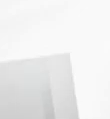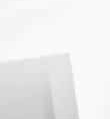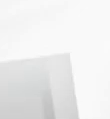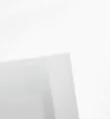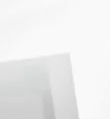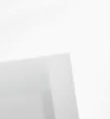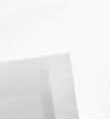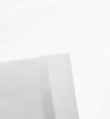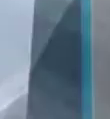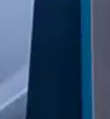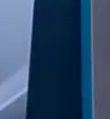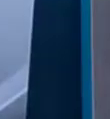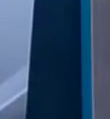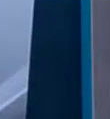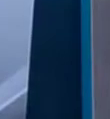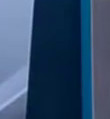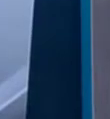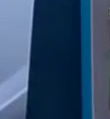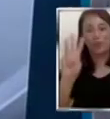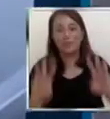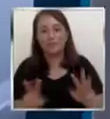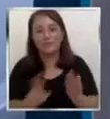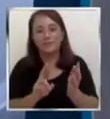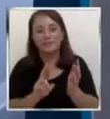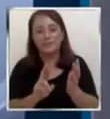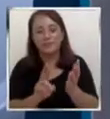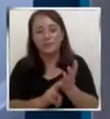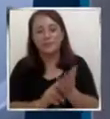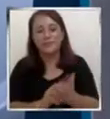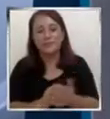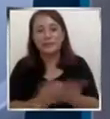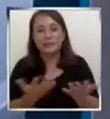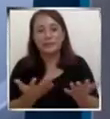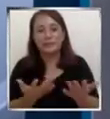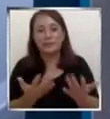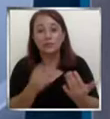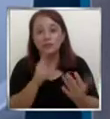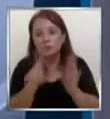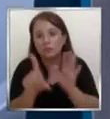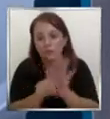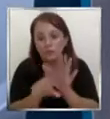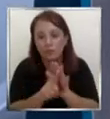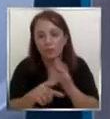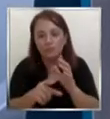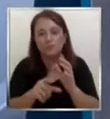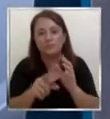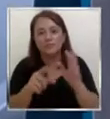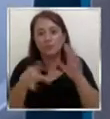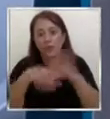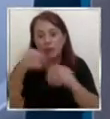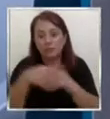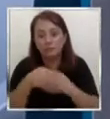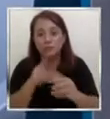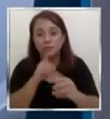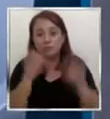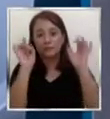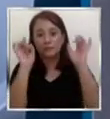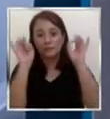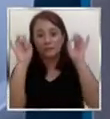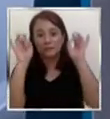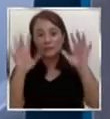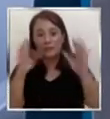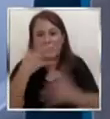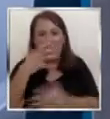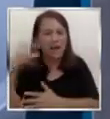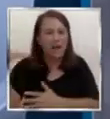ang GMA News. Kung kailan pa naman bawal lumabas ang marami, isa ka naman delikado ang tindi ng init